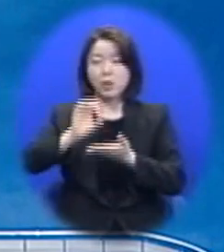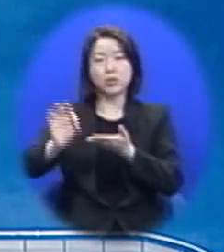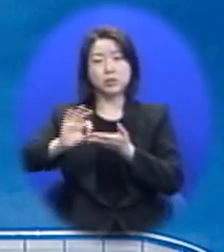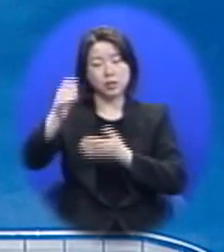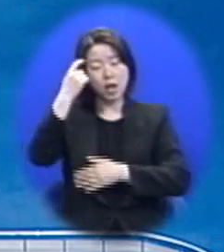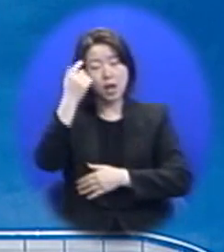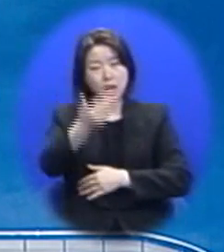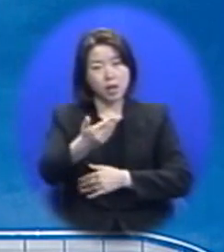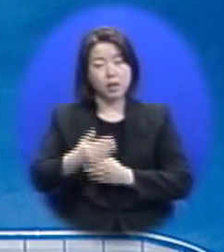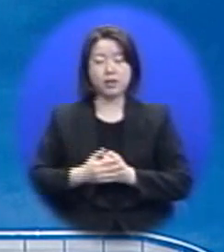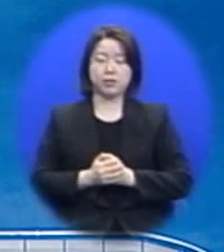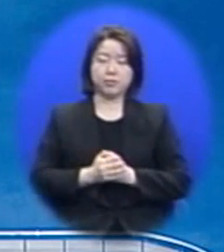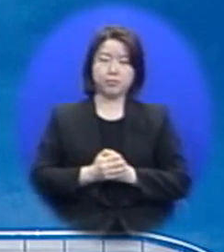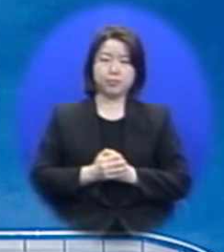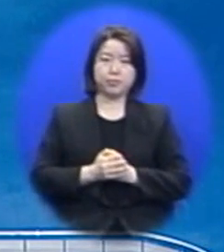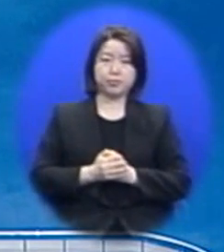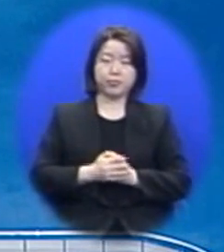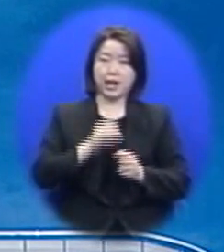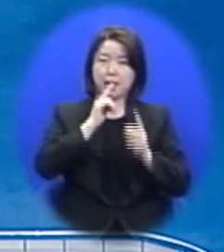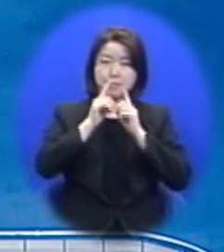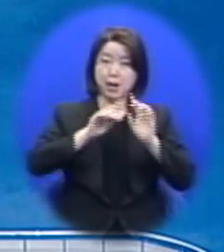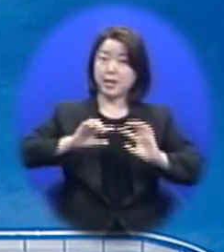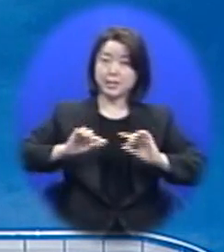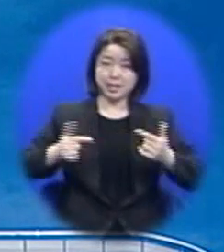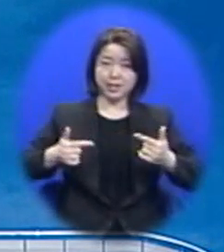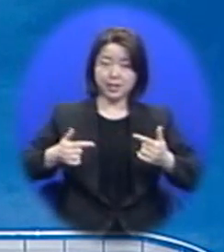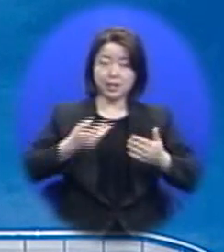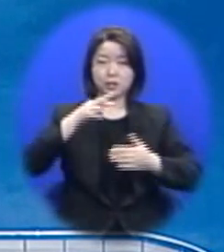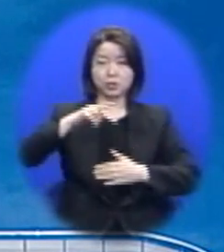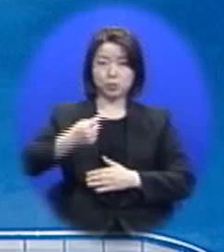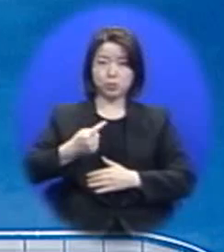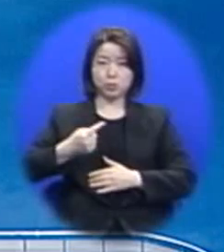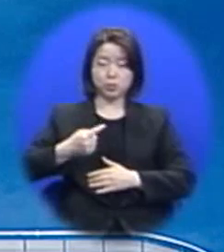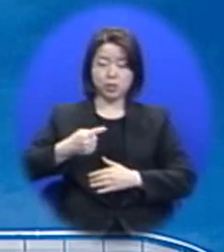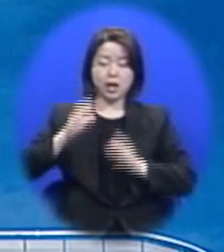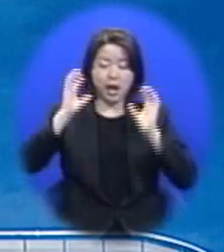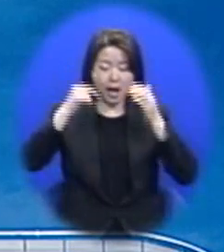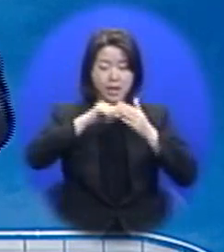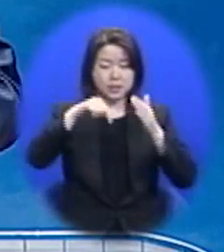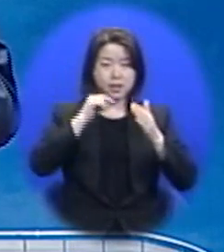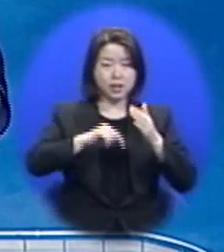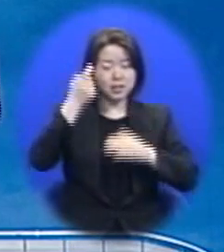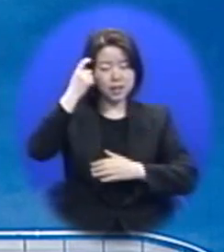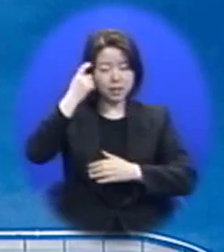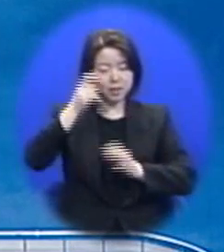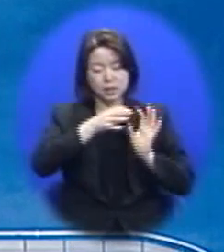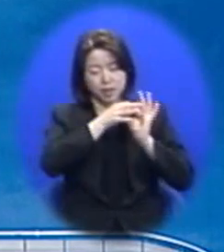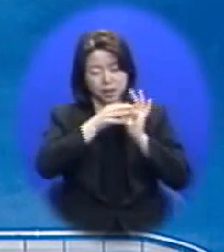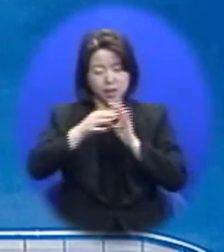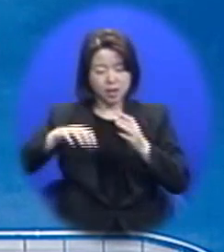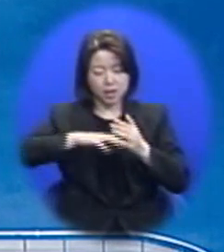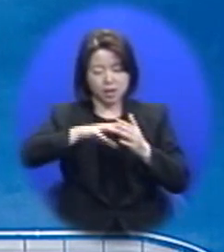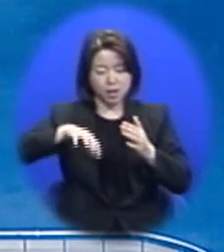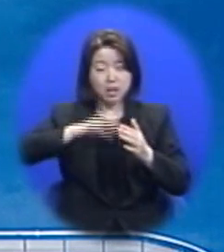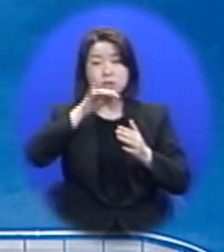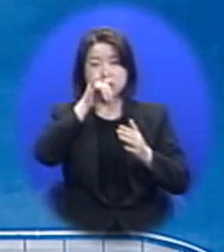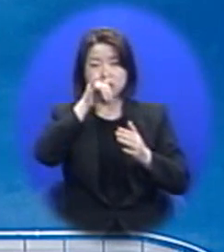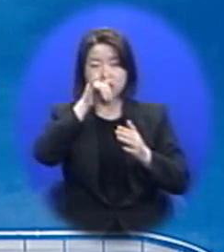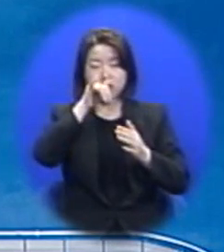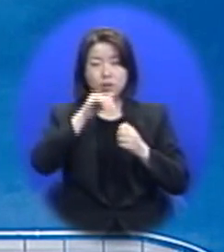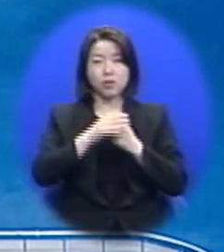말은 못해도 아이들 속에 생각이 계속 돕니다. 그러니까 뭘 야단을 치면